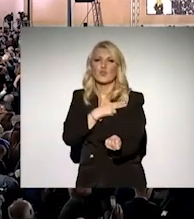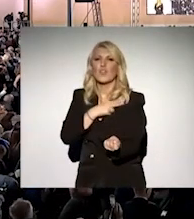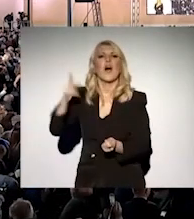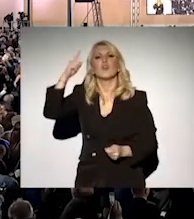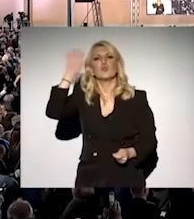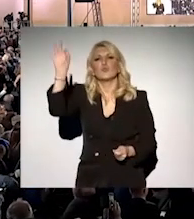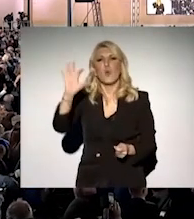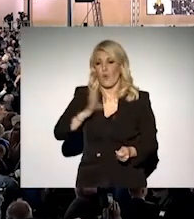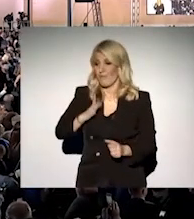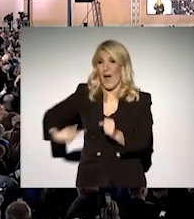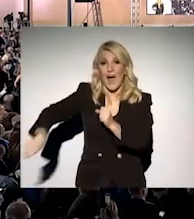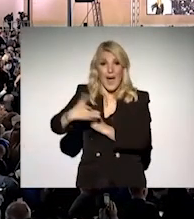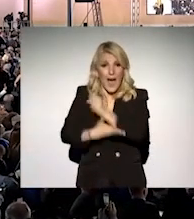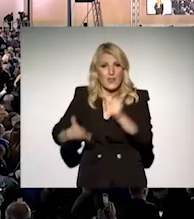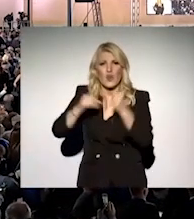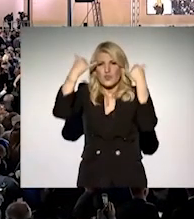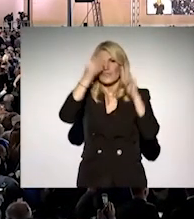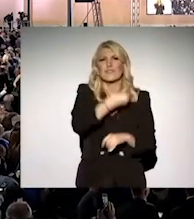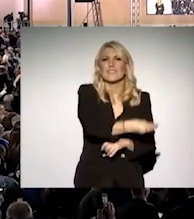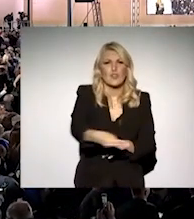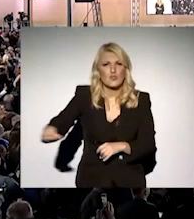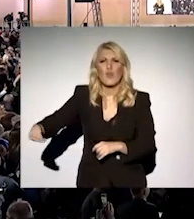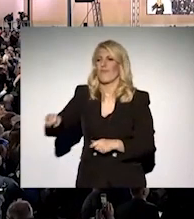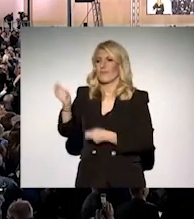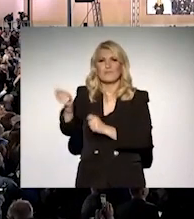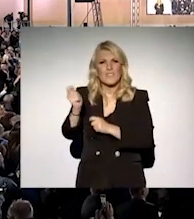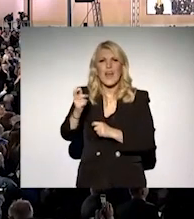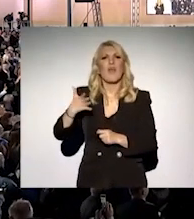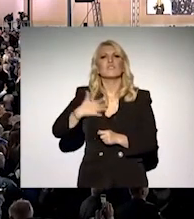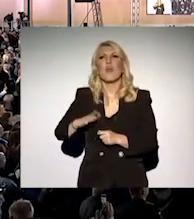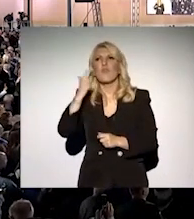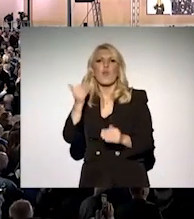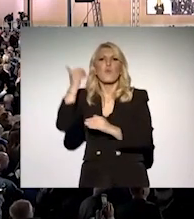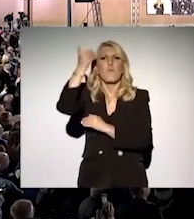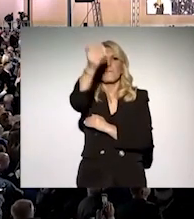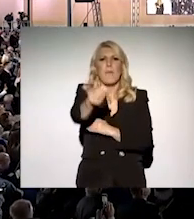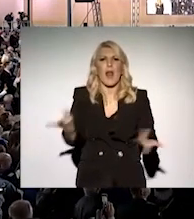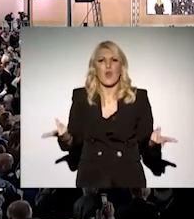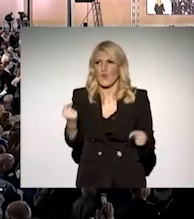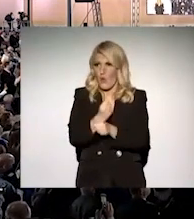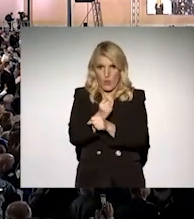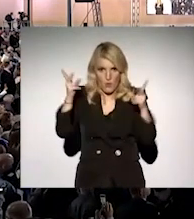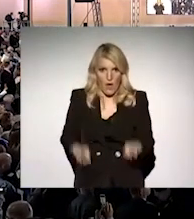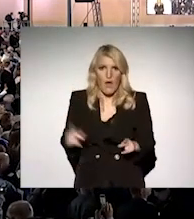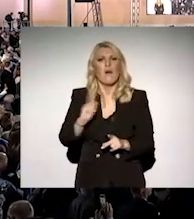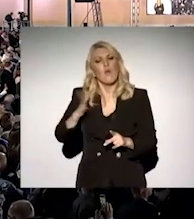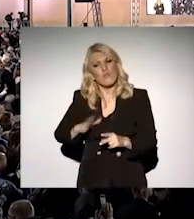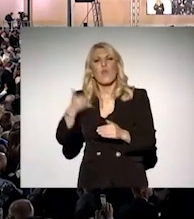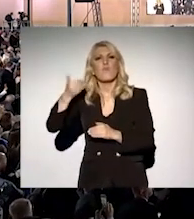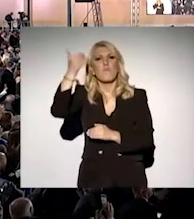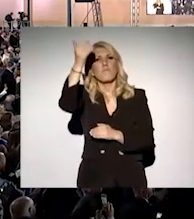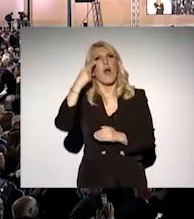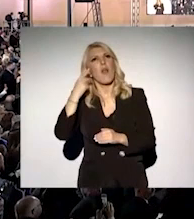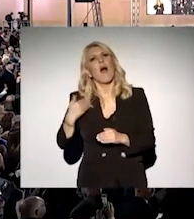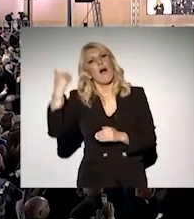Άρα καταφεύγει σε μια στρατηγική που επιτρέψουμε να πω όμως ότι έχουμε ξαναδεί όλα τα προηγούμενα χρόνια. Δεν είναι κάτι καινούριο για το ΣΥΡΙΖΑ αυτό, δεν είναι κάτι